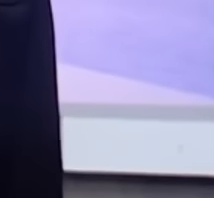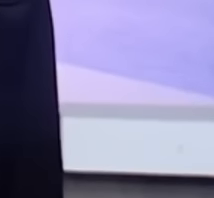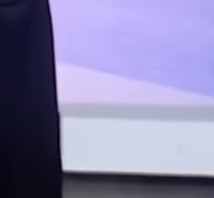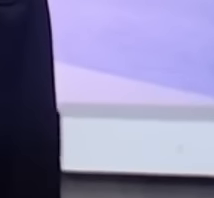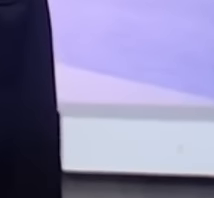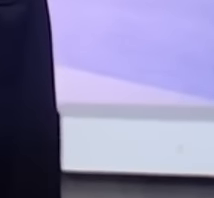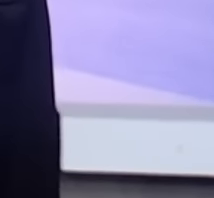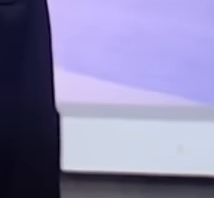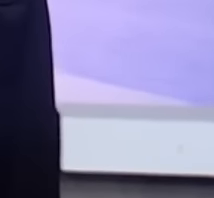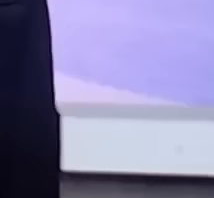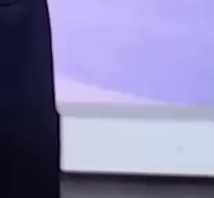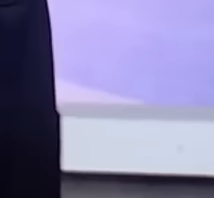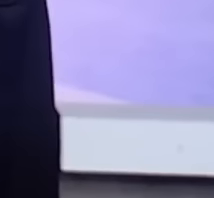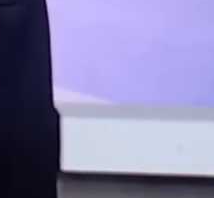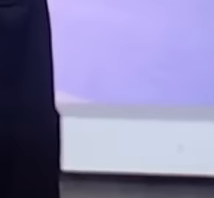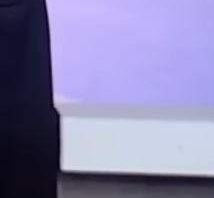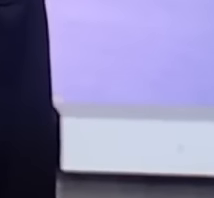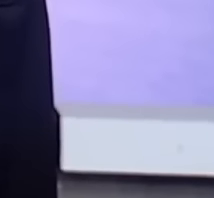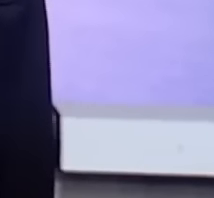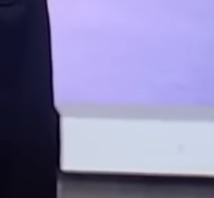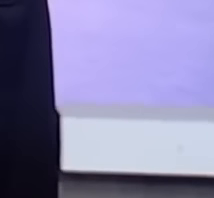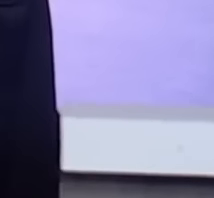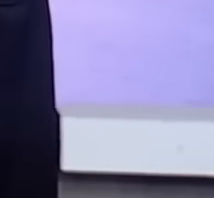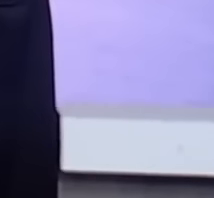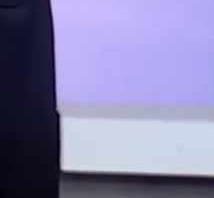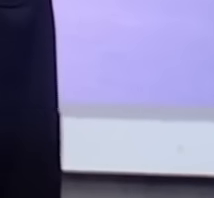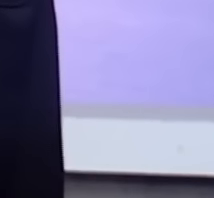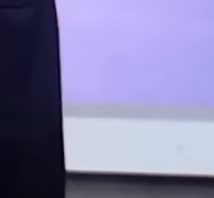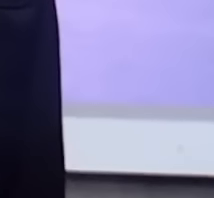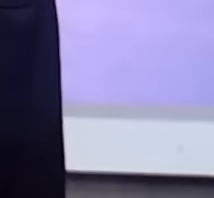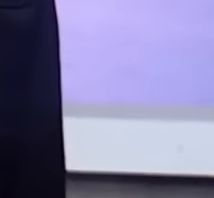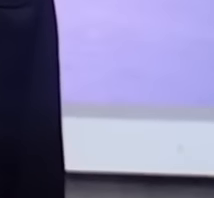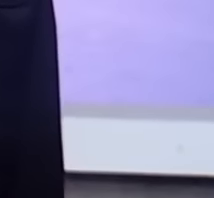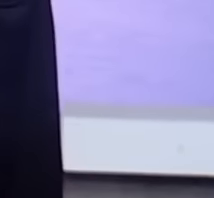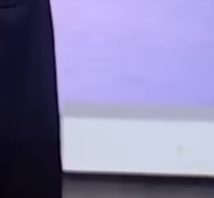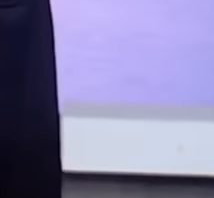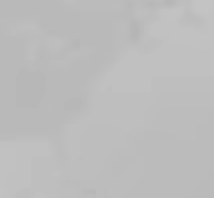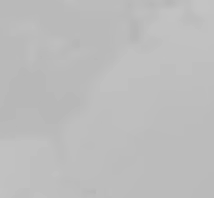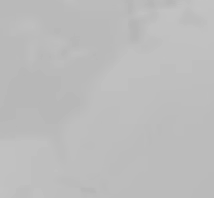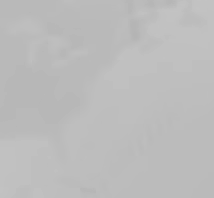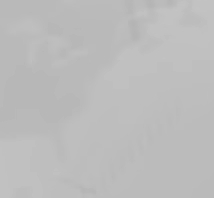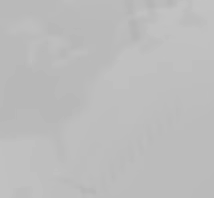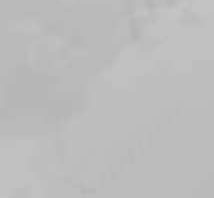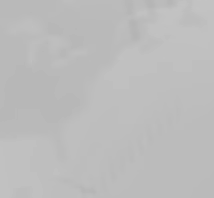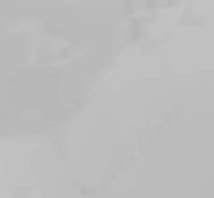samahan niyo kami sa GMA Pinoy TV at sa www.gmanews.tv.